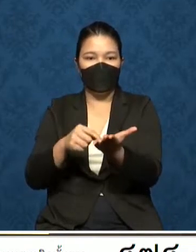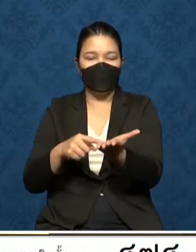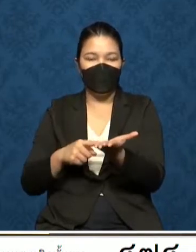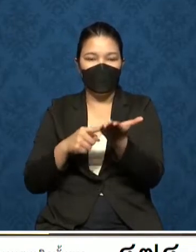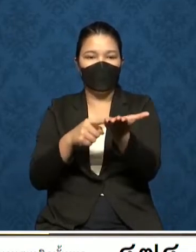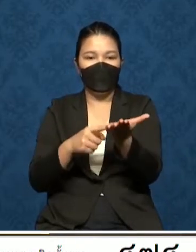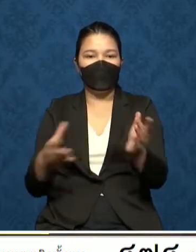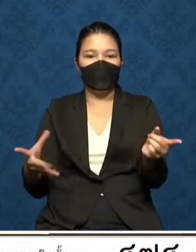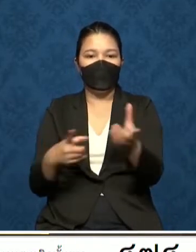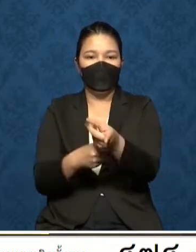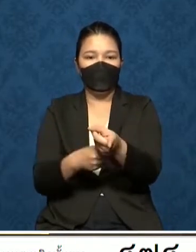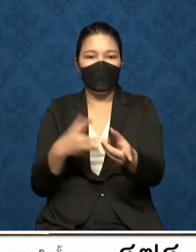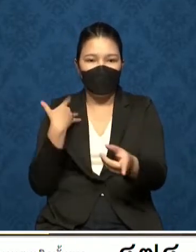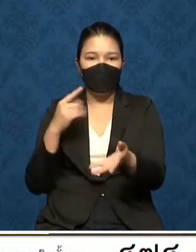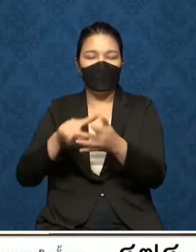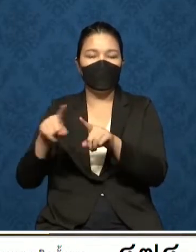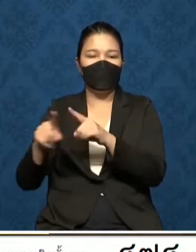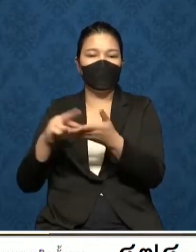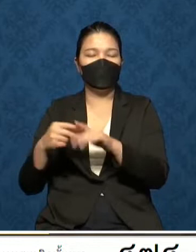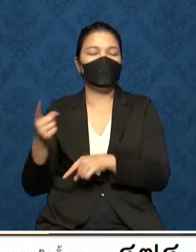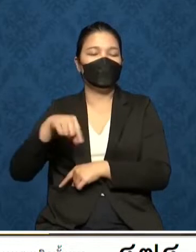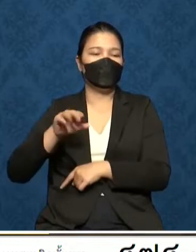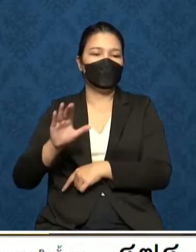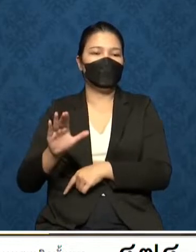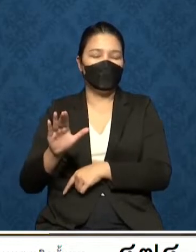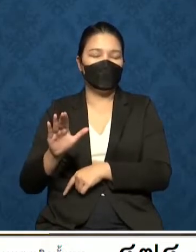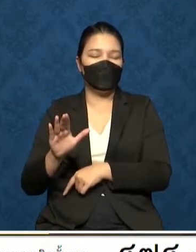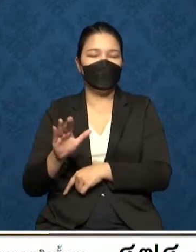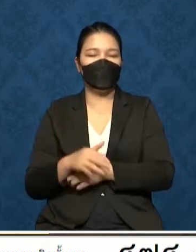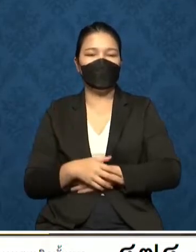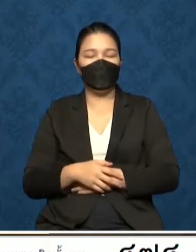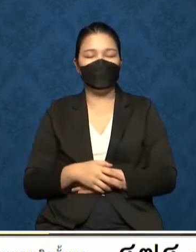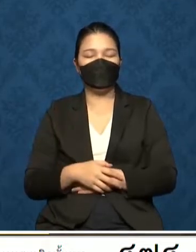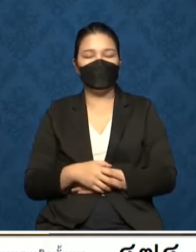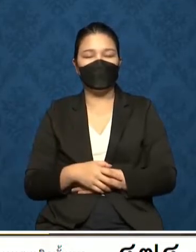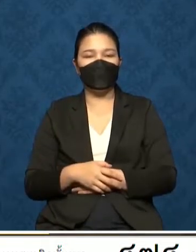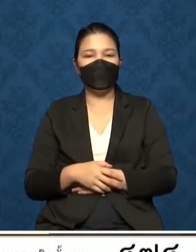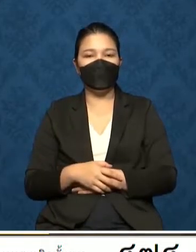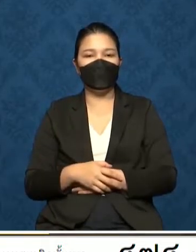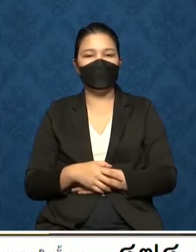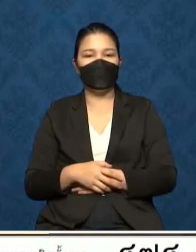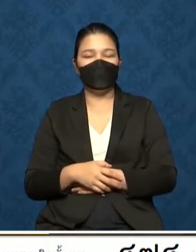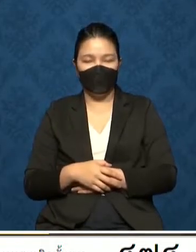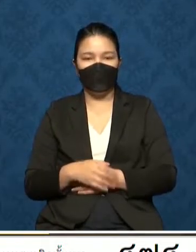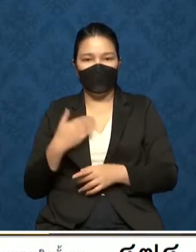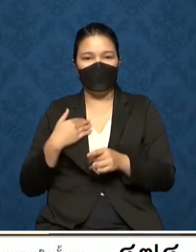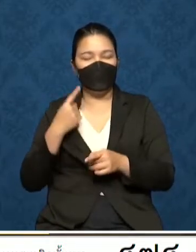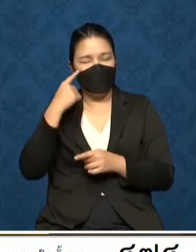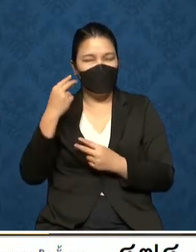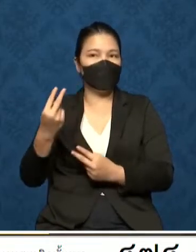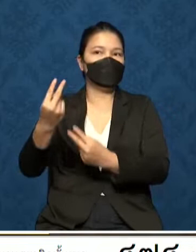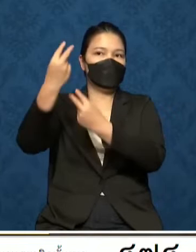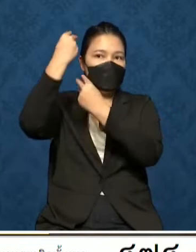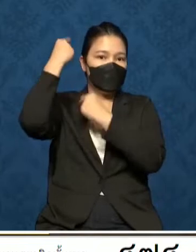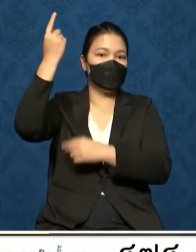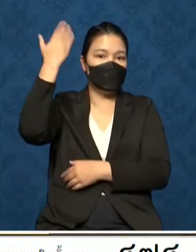ชินวรบุญเกียรติขออภัยที่เอ่ยนามท่านประธานที่เคารพครับขอเท้าความเป็น